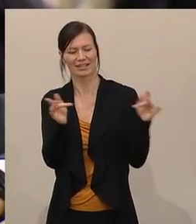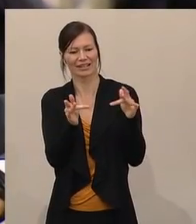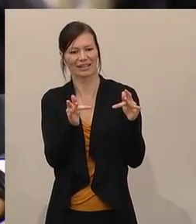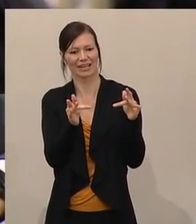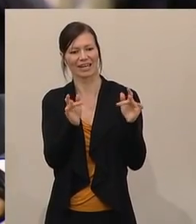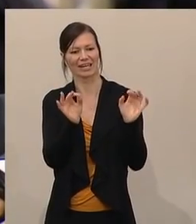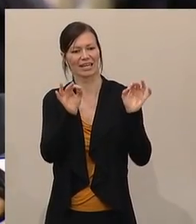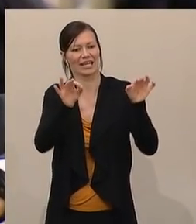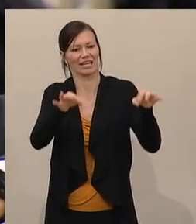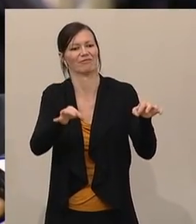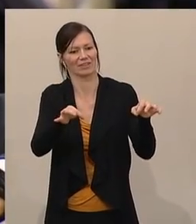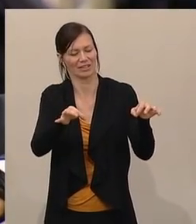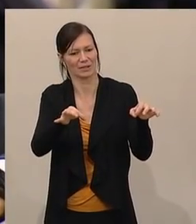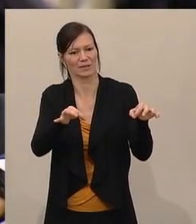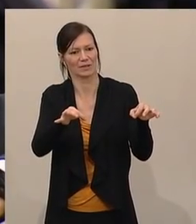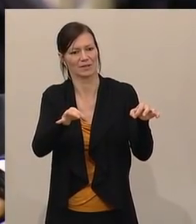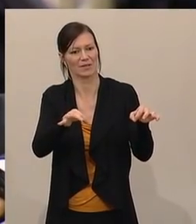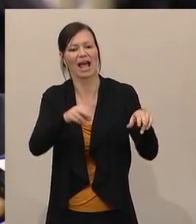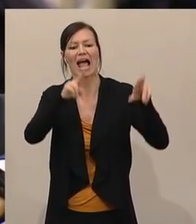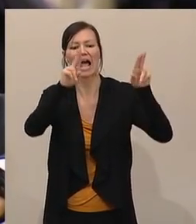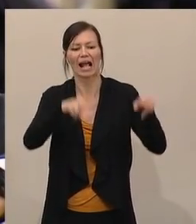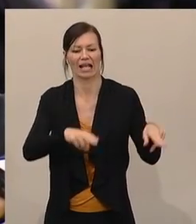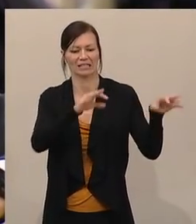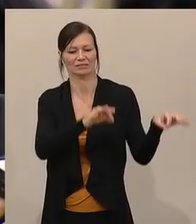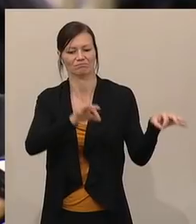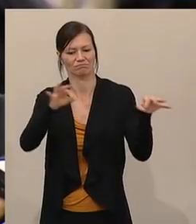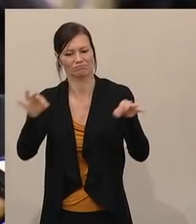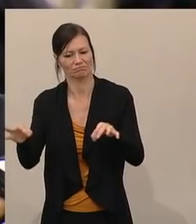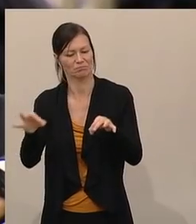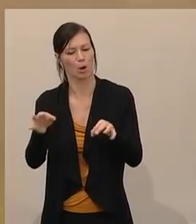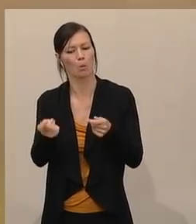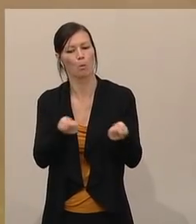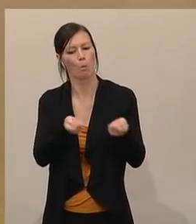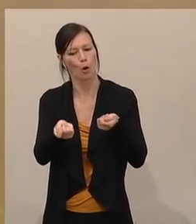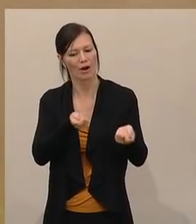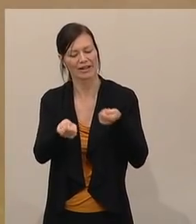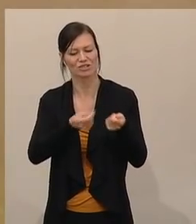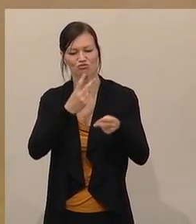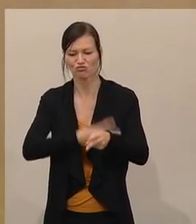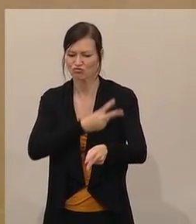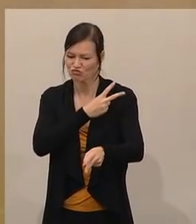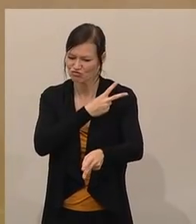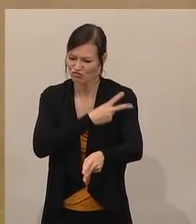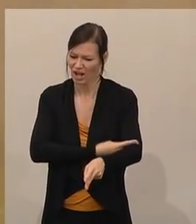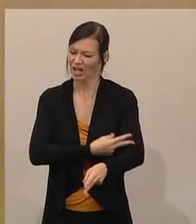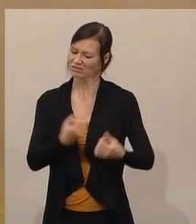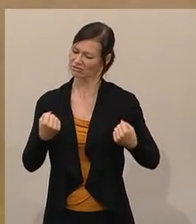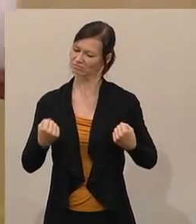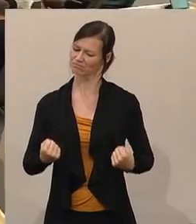der menschlichen, rechtskonformen Politik und Staatsmännlichkeit verwandeln.